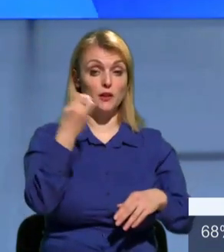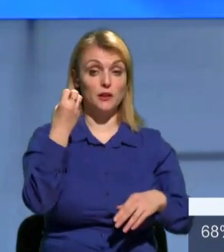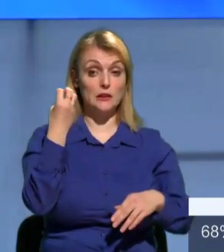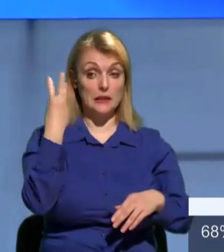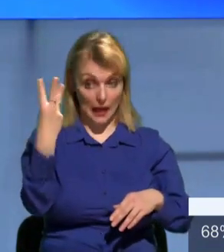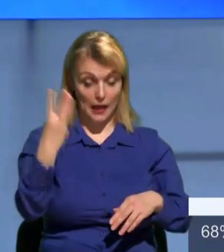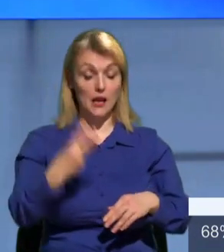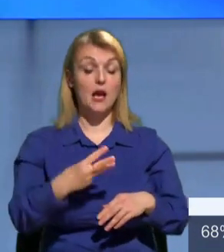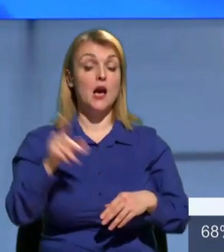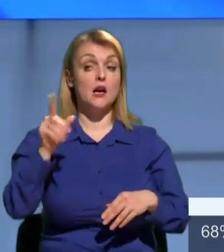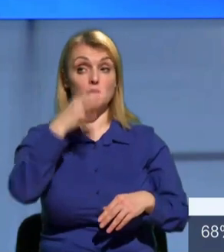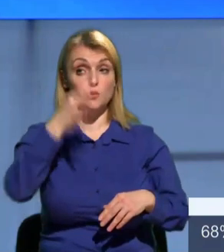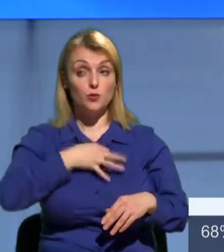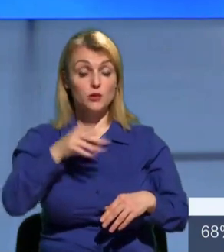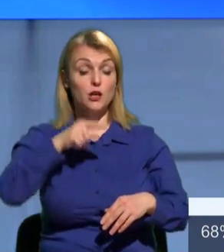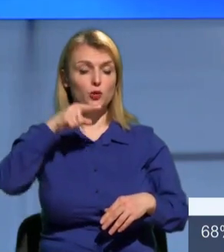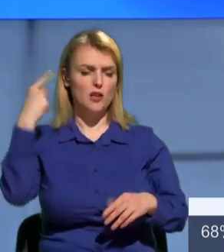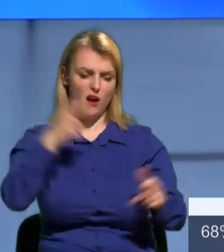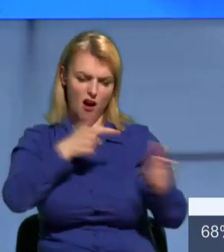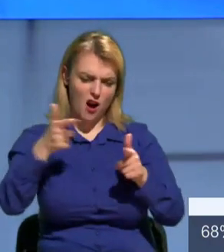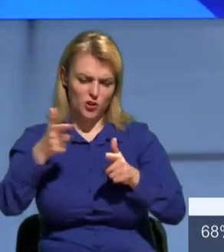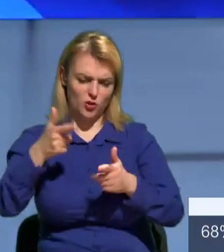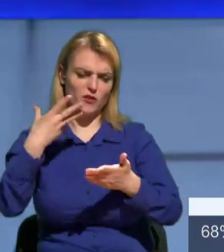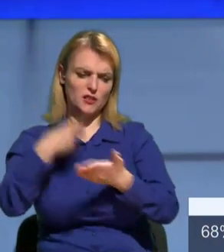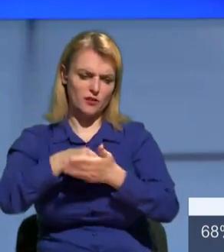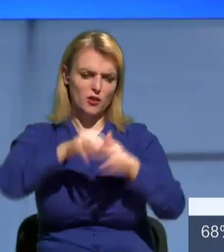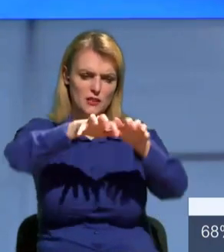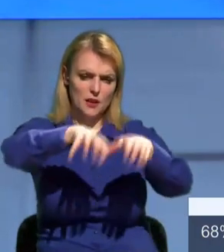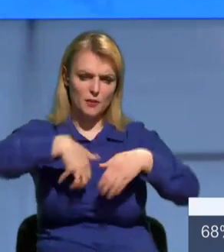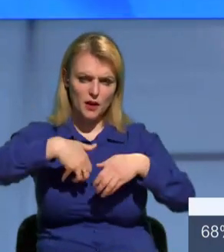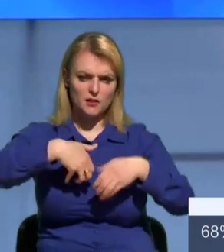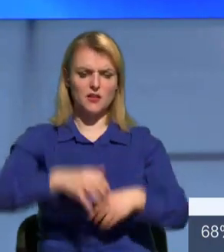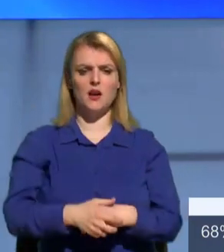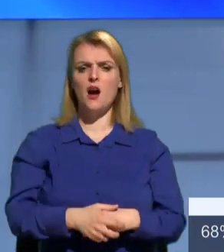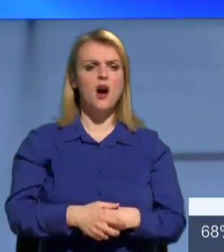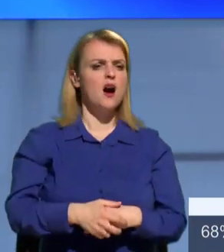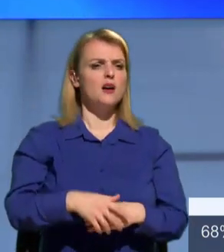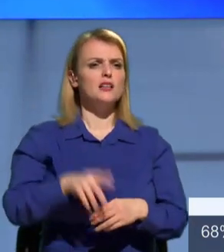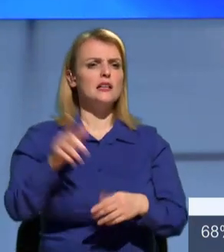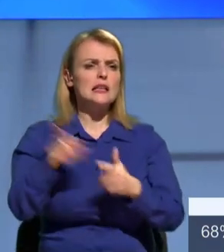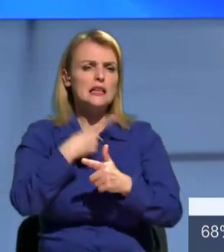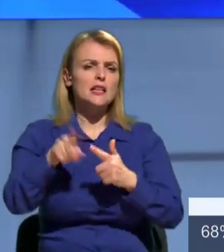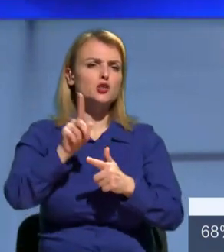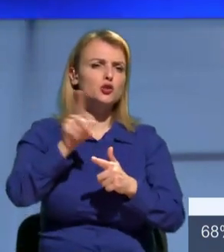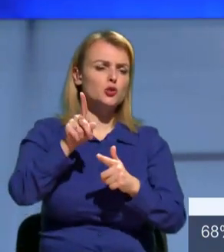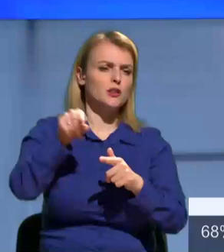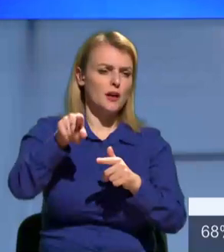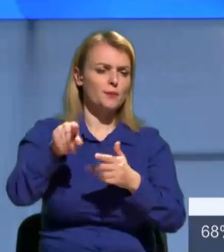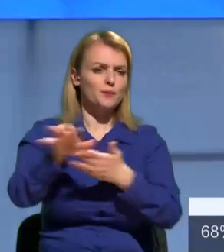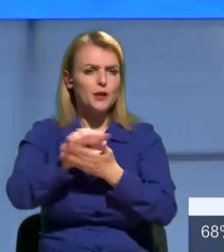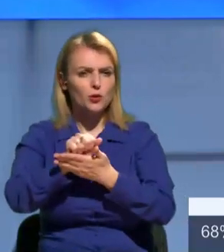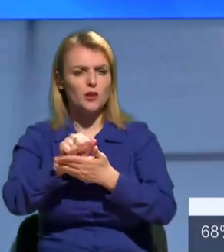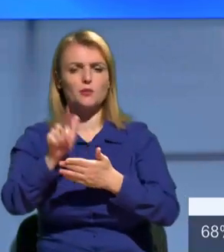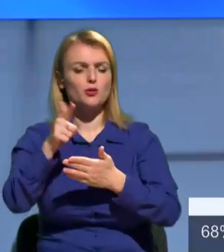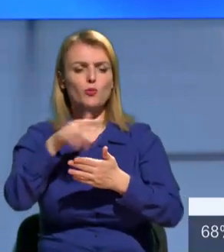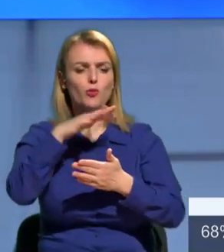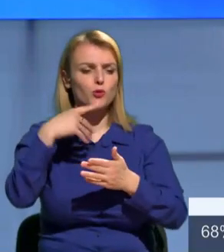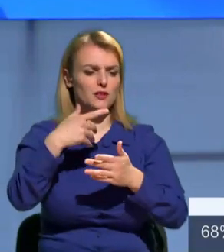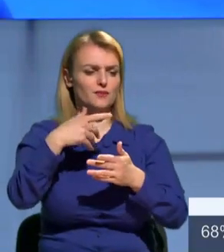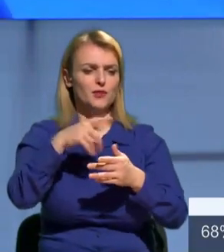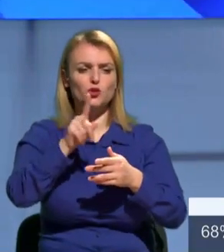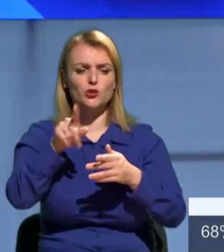gata să-și retragă toate munițiile sau să le prelucreze, pentru că multe dintre ele nu pot fi retrase. Eu sunt ferm convins că noi ne vom mișca